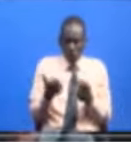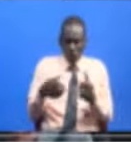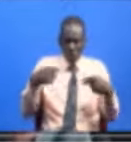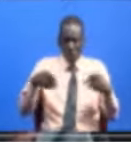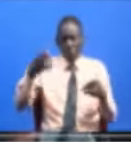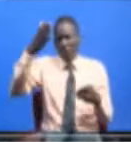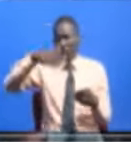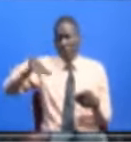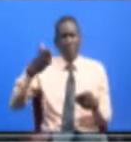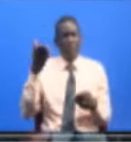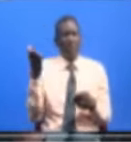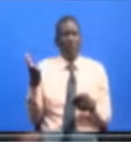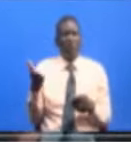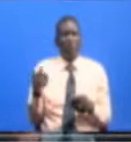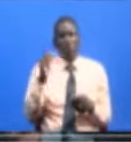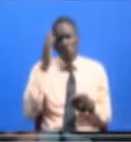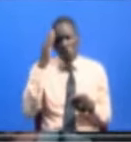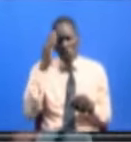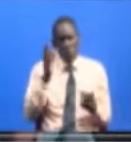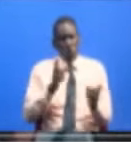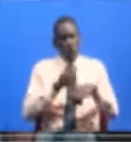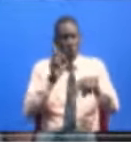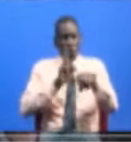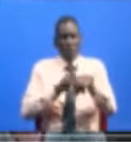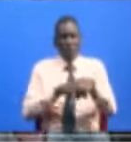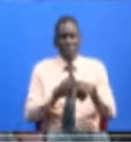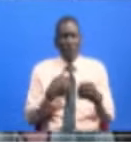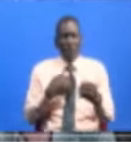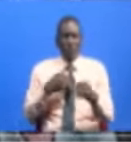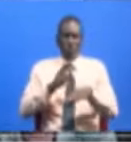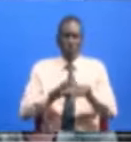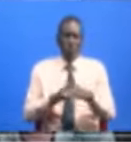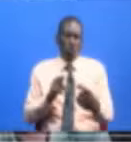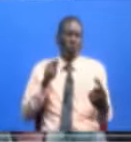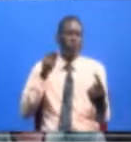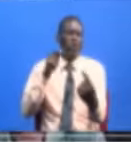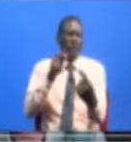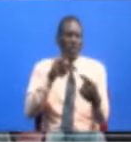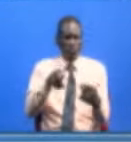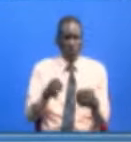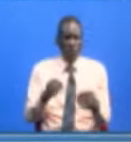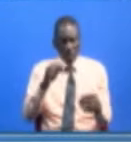bunge, mjue hakuna wakati walikuwa na nia nzuri ya serikali yetu.